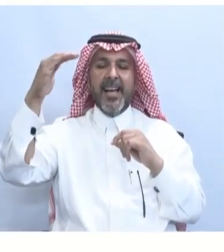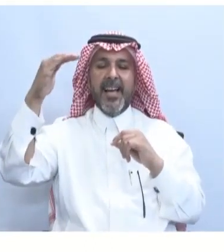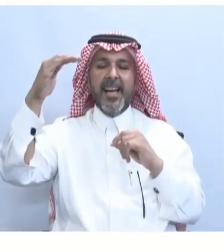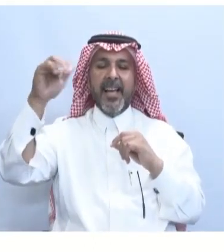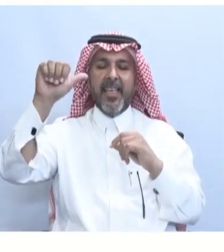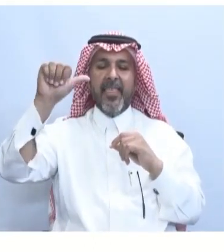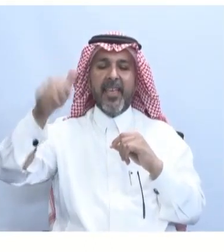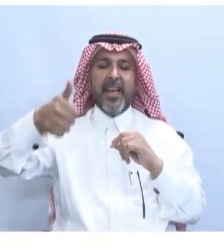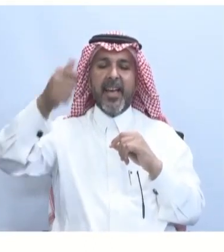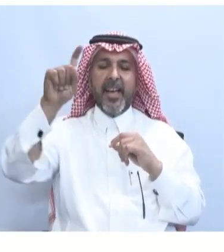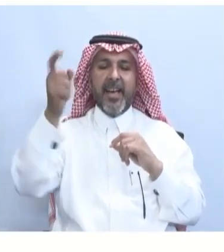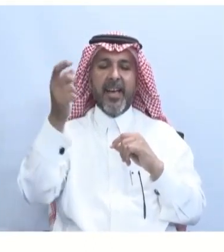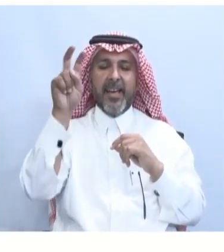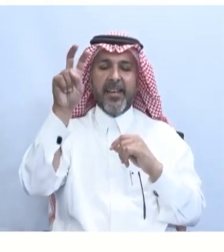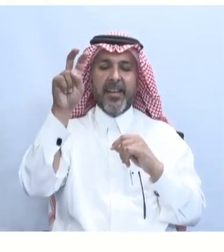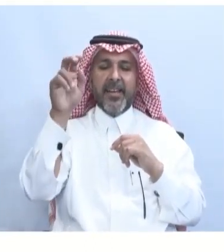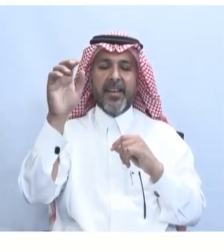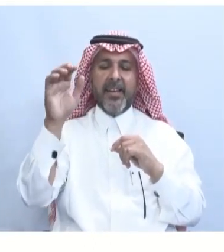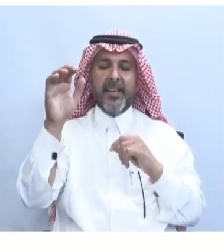الاسلاميه القائمه